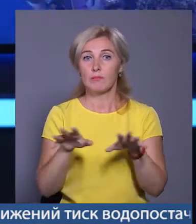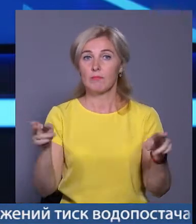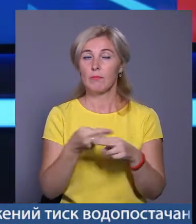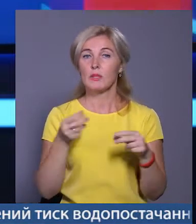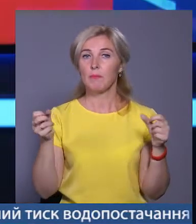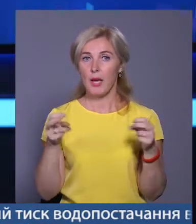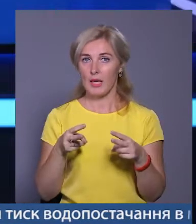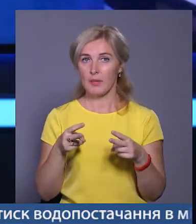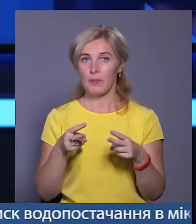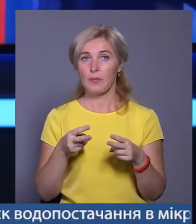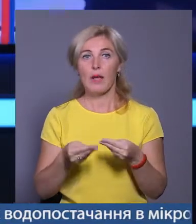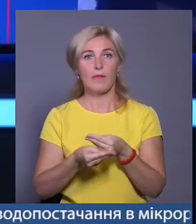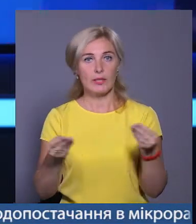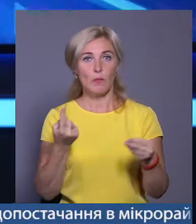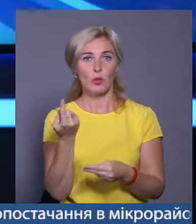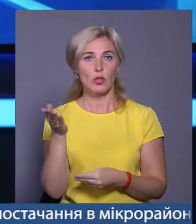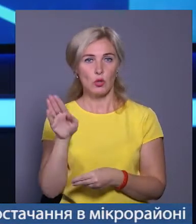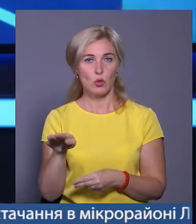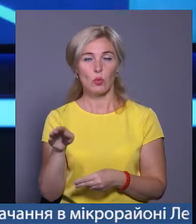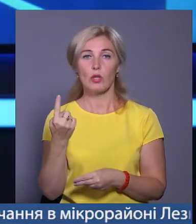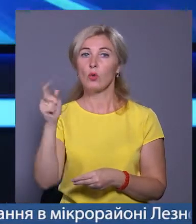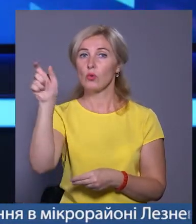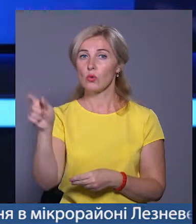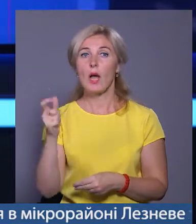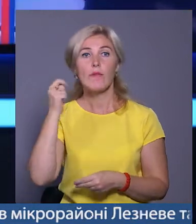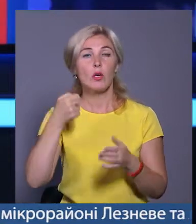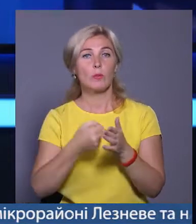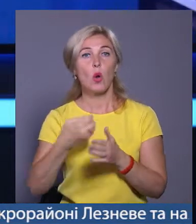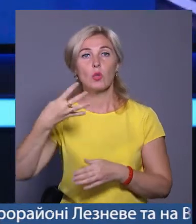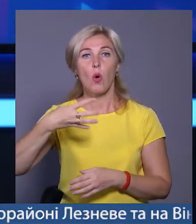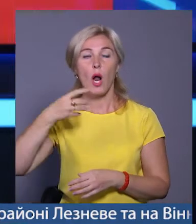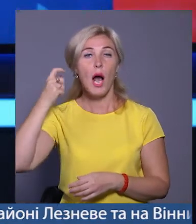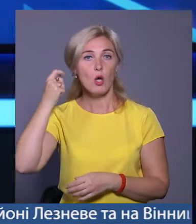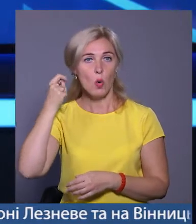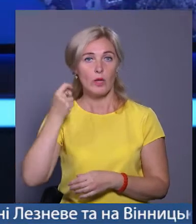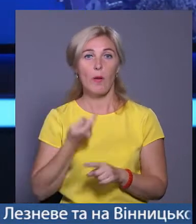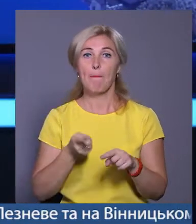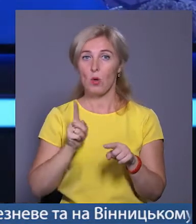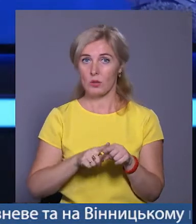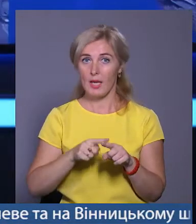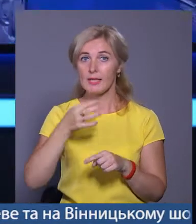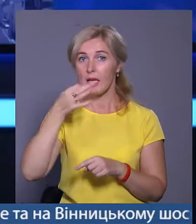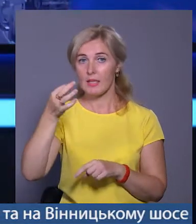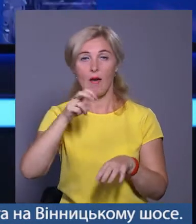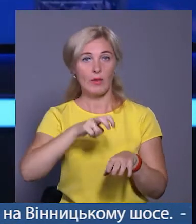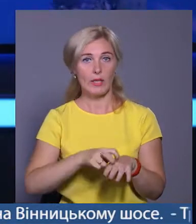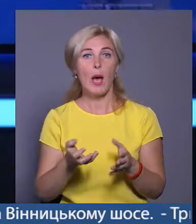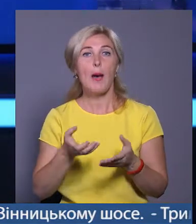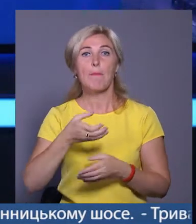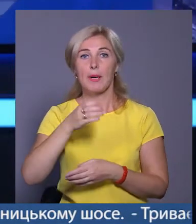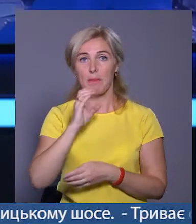небезпеки. Видають їх по таблетці на одну особу віком до 40 років. Проте, наголошують лікарі,